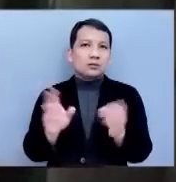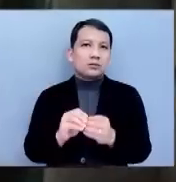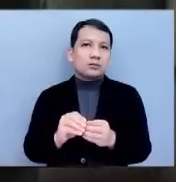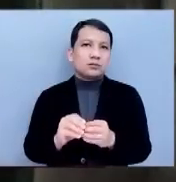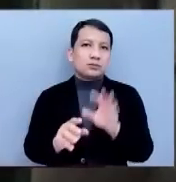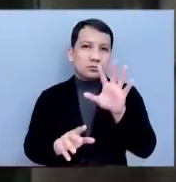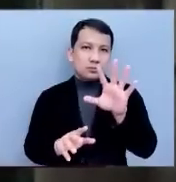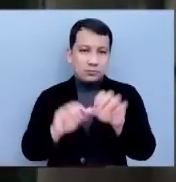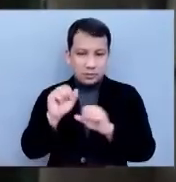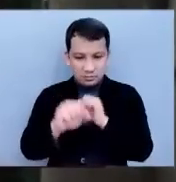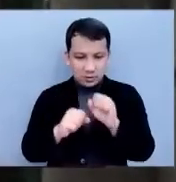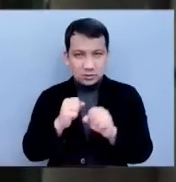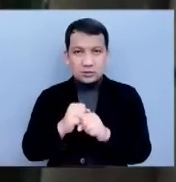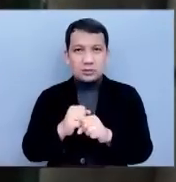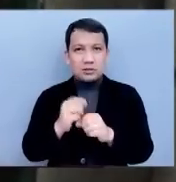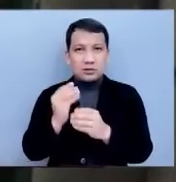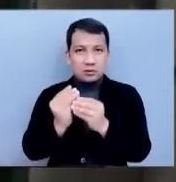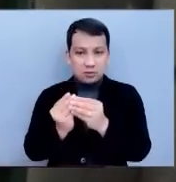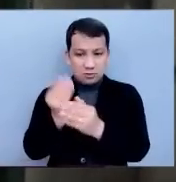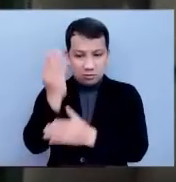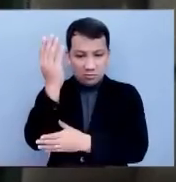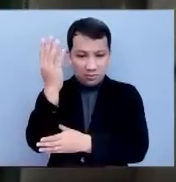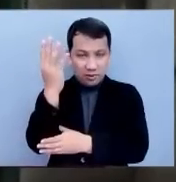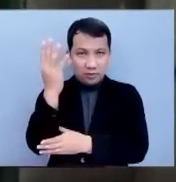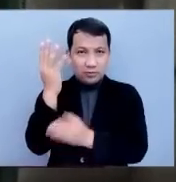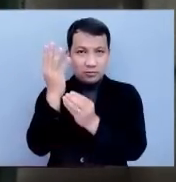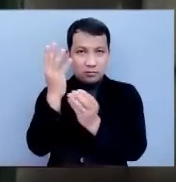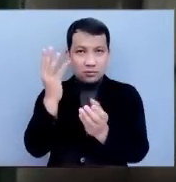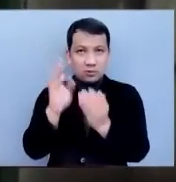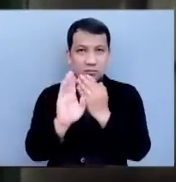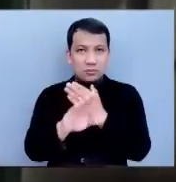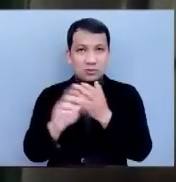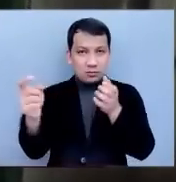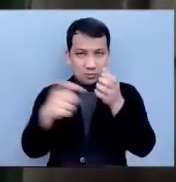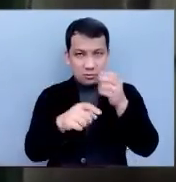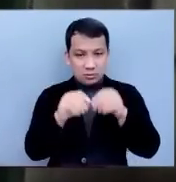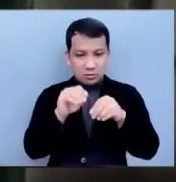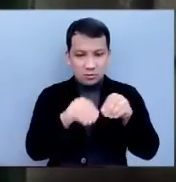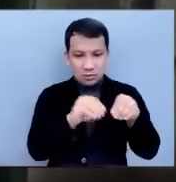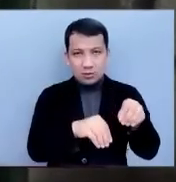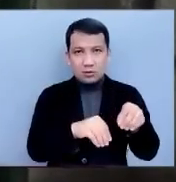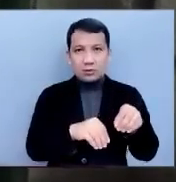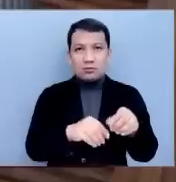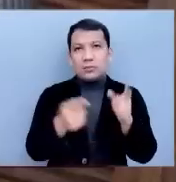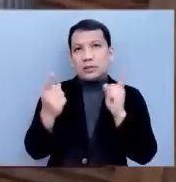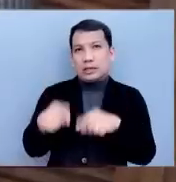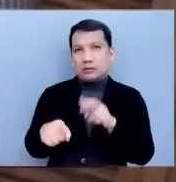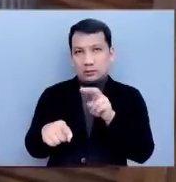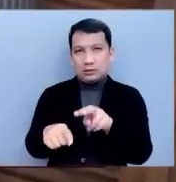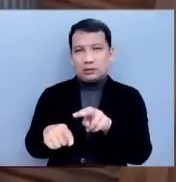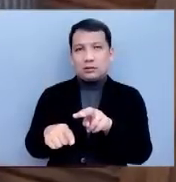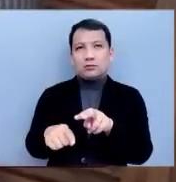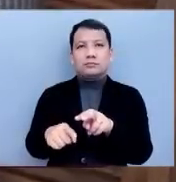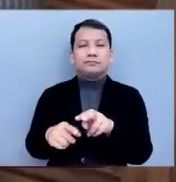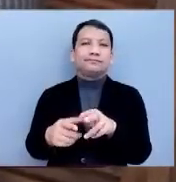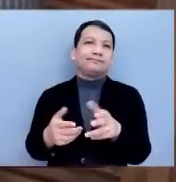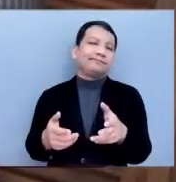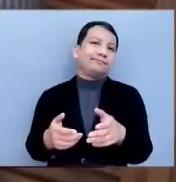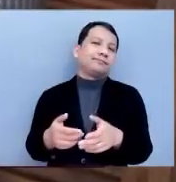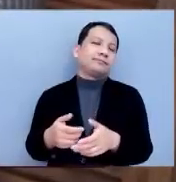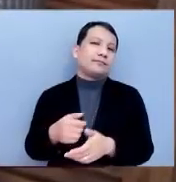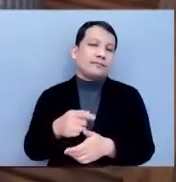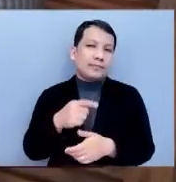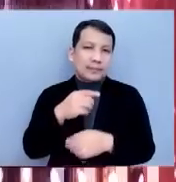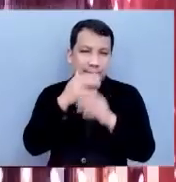5 years. Palalaki na yung coffee. Nung bumalik kaming maglinis ulit, magtanim, gano'n na nangyari. Talagang sa disappointment naman